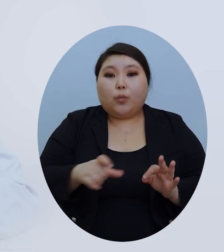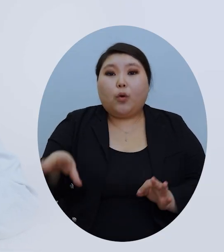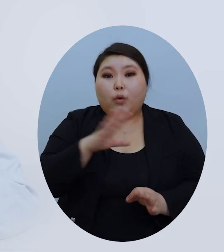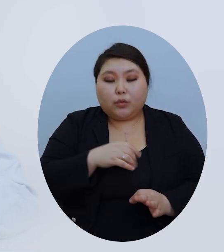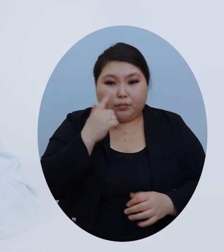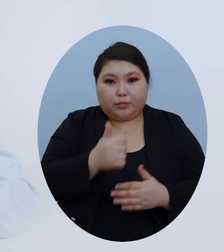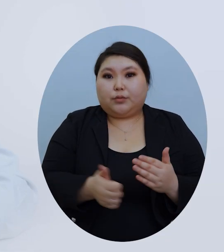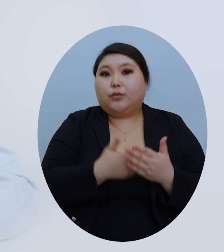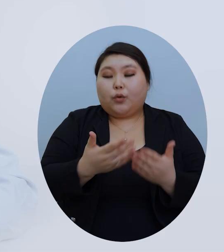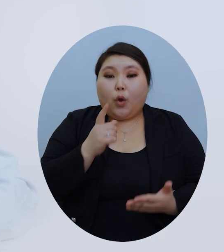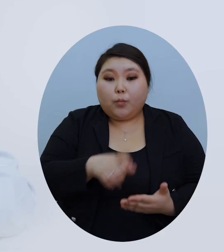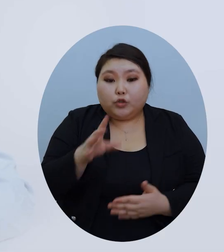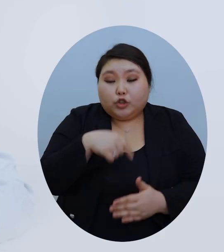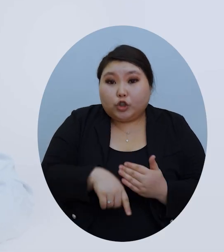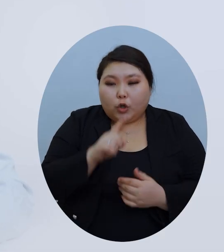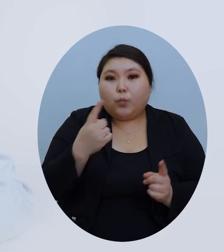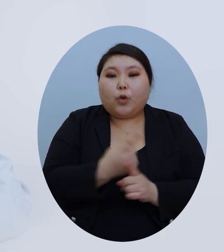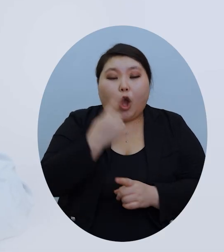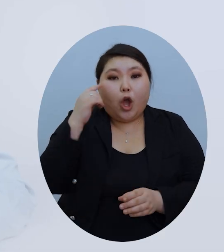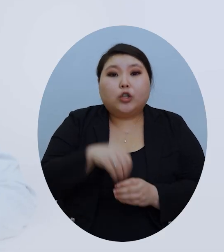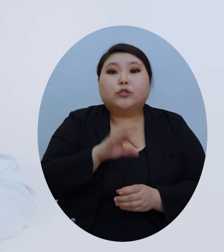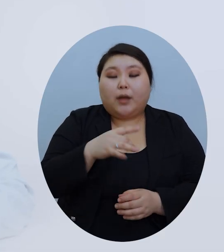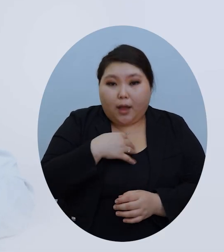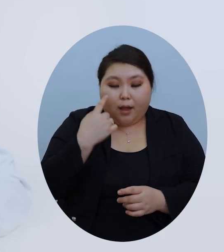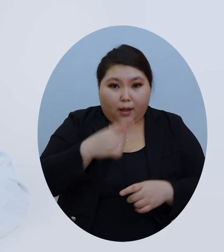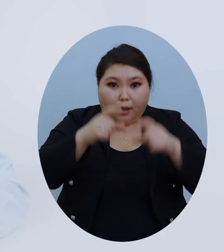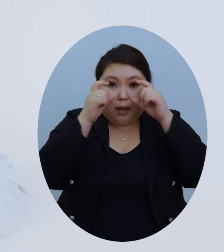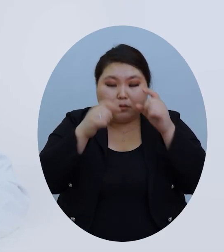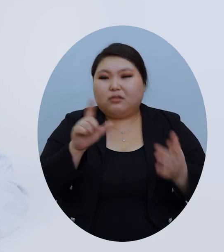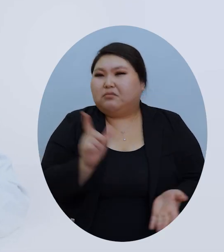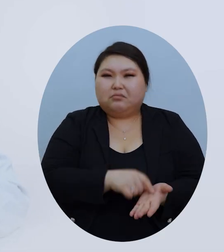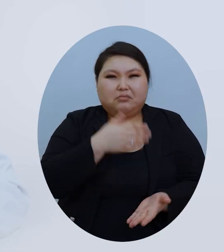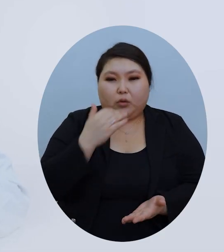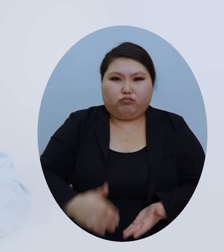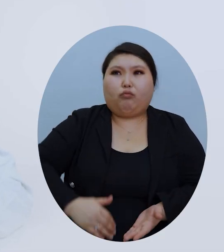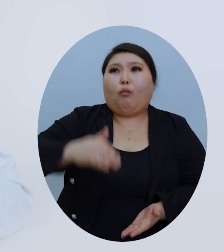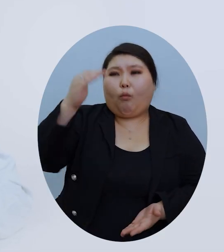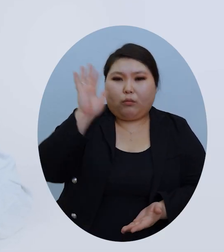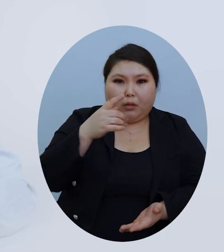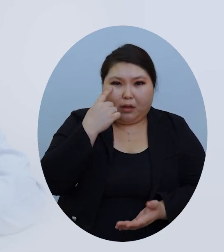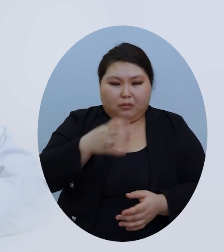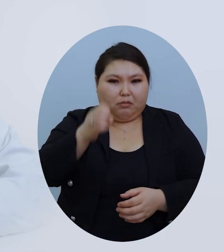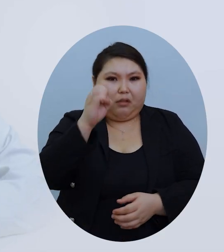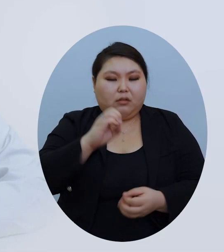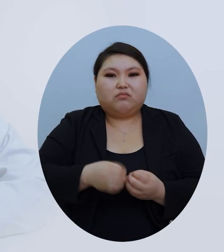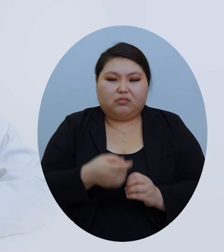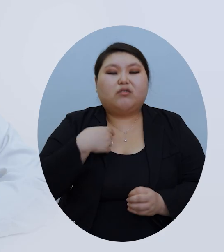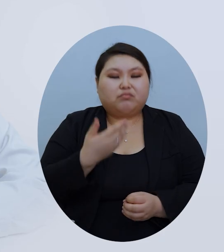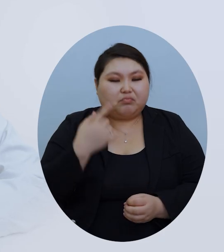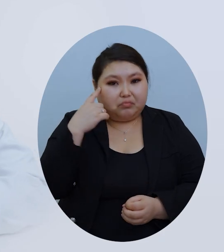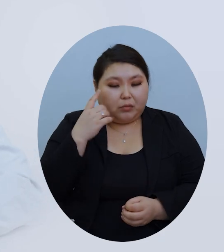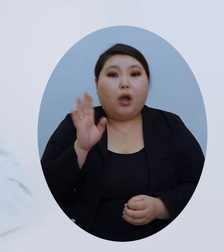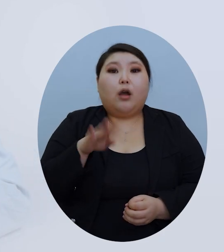буруу ойлголт нь харааны шил зөөх шаардлагагүй, том болсон хойно нь харааг нь тэглүүлчих гэж боддог. Тэгвэл харааны шил зөөх